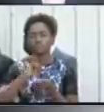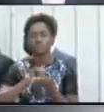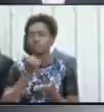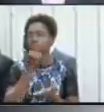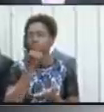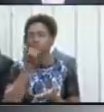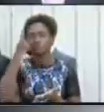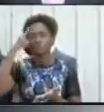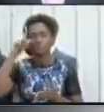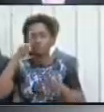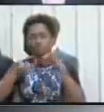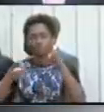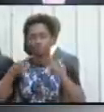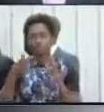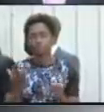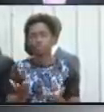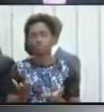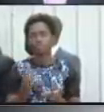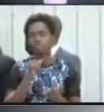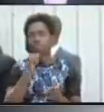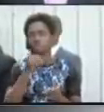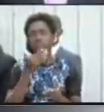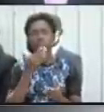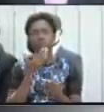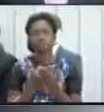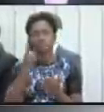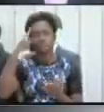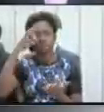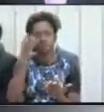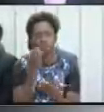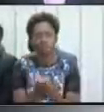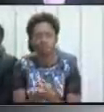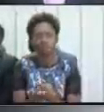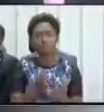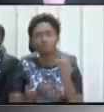peuple. Et pas bon pour l'économie pays. Ça veut